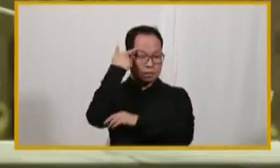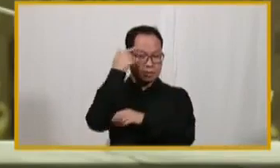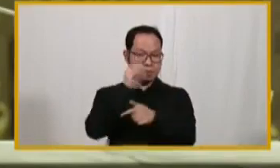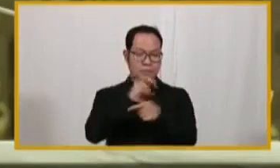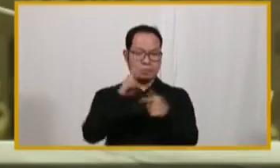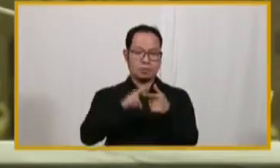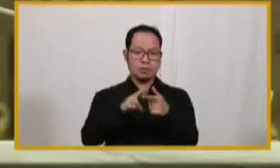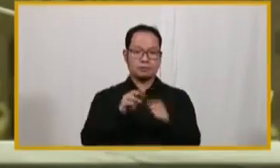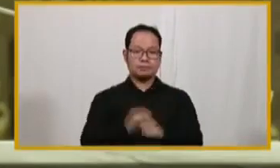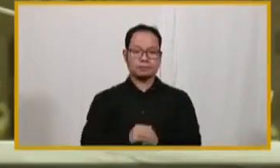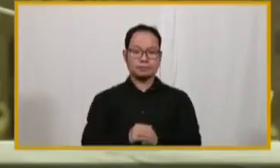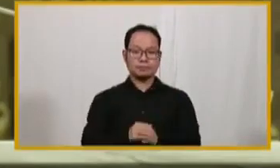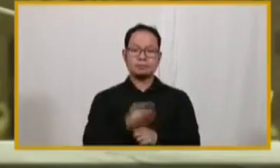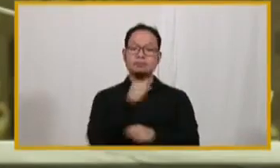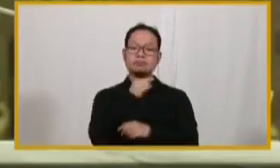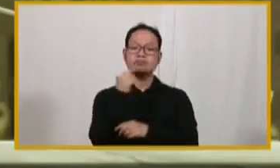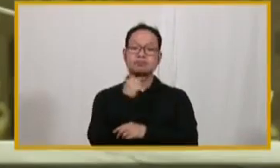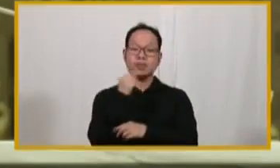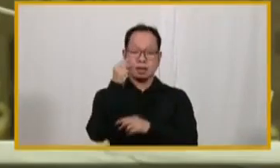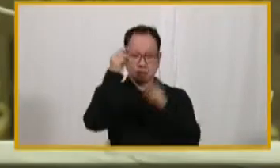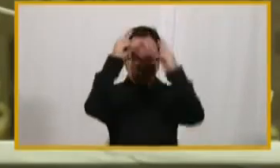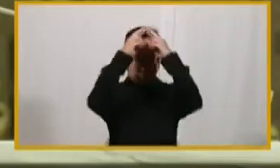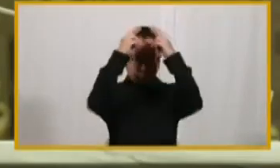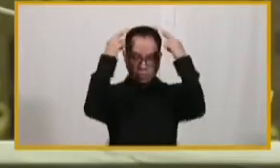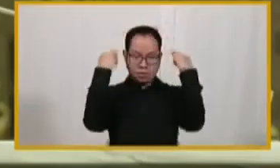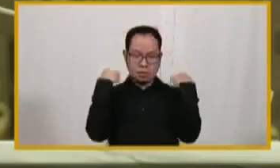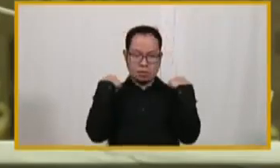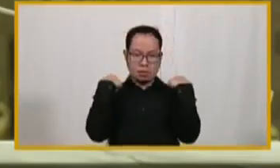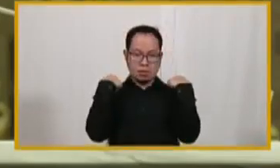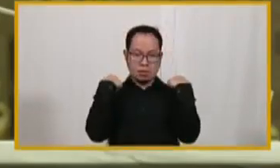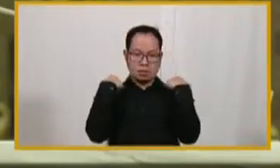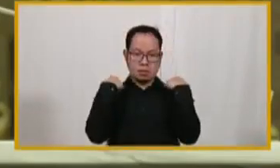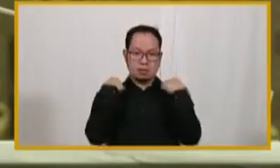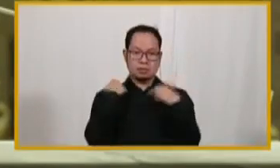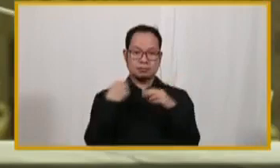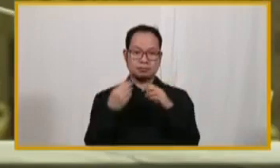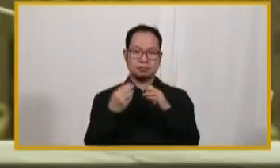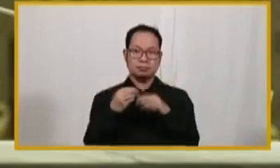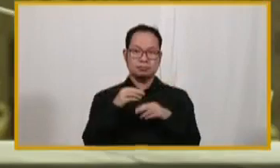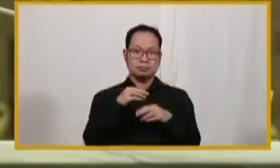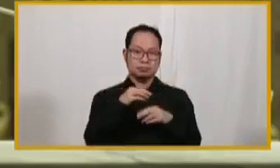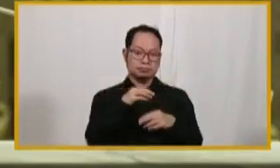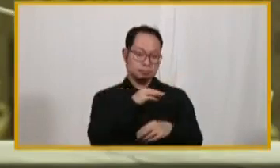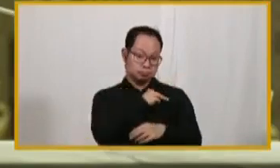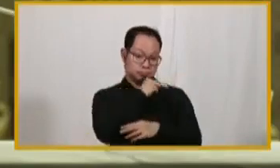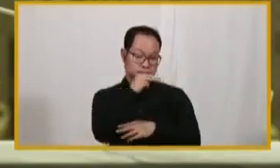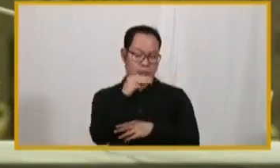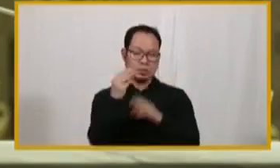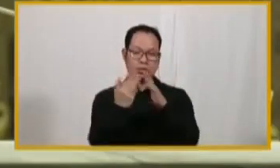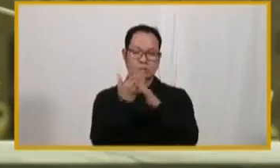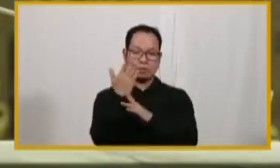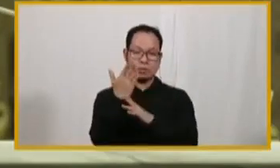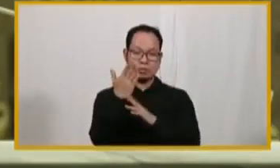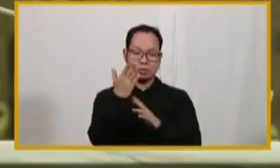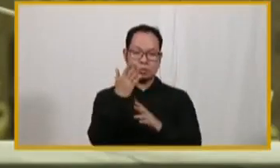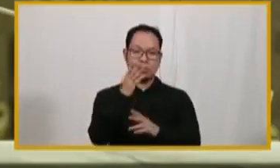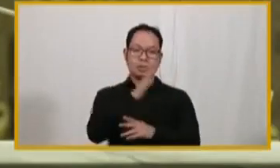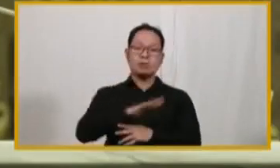may pari at madreng nagmimisyon. Sa pamamagitan